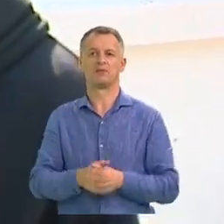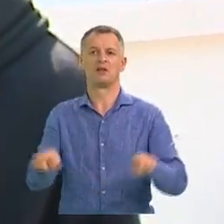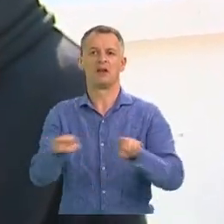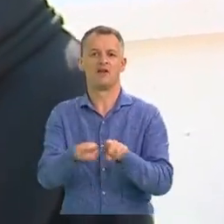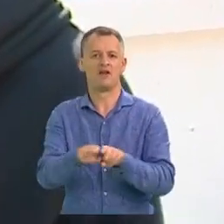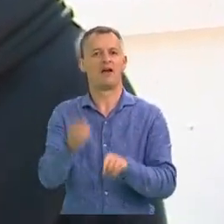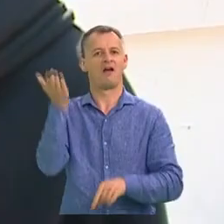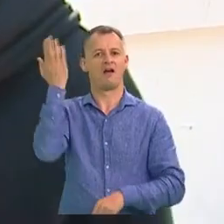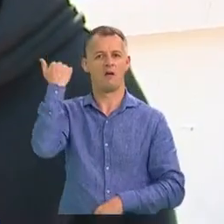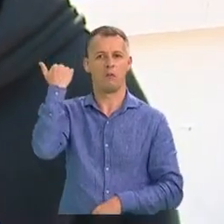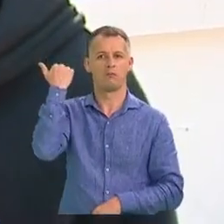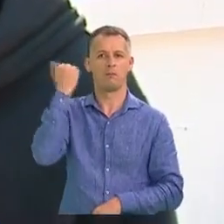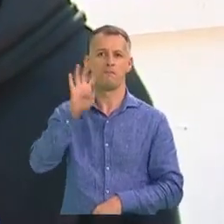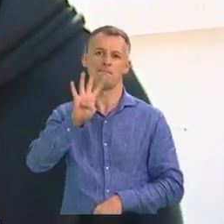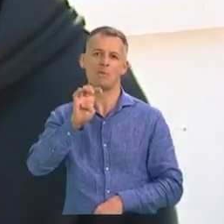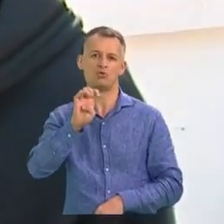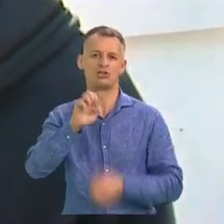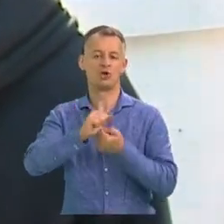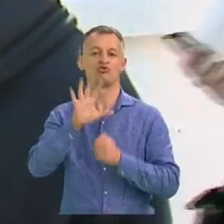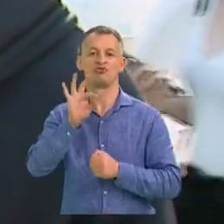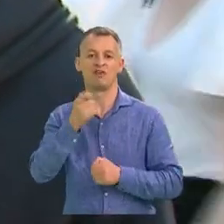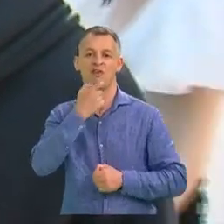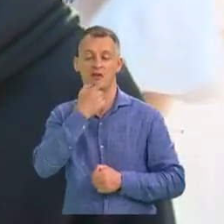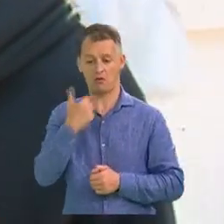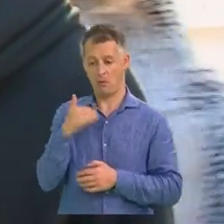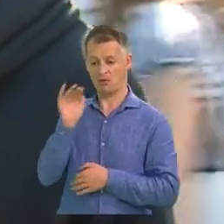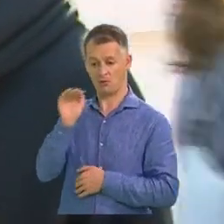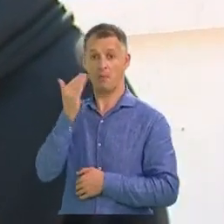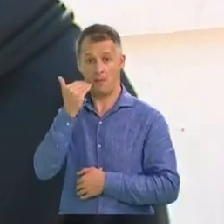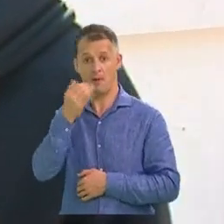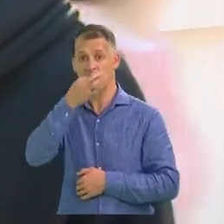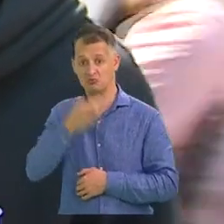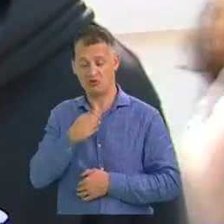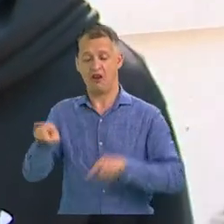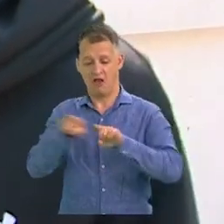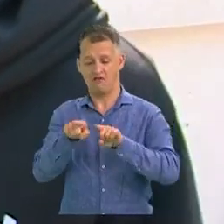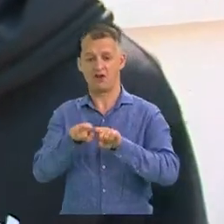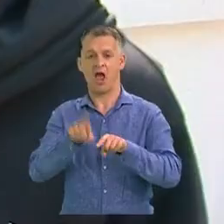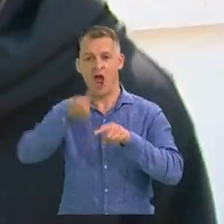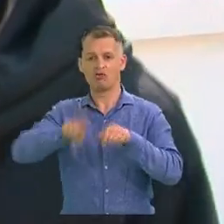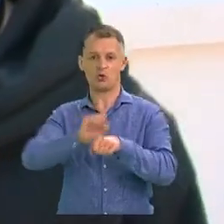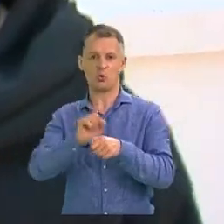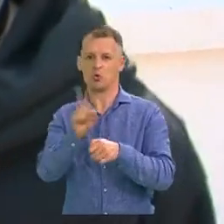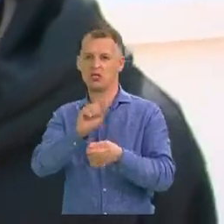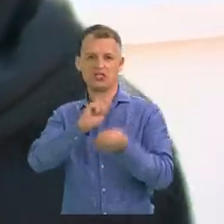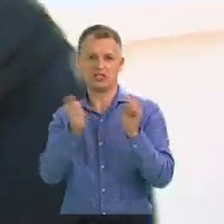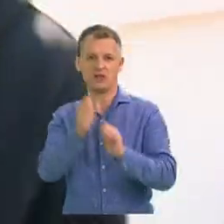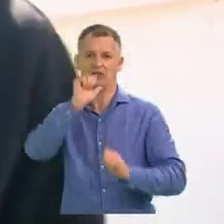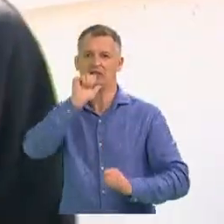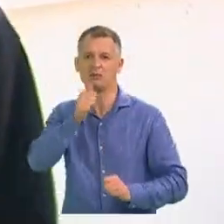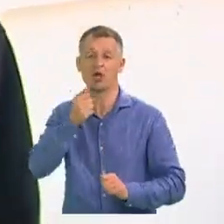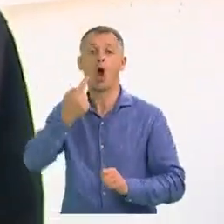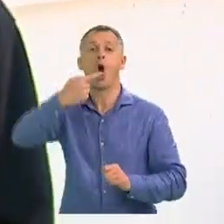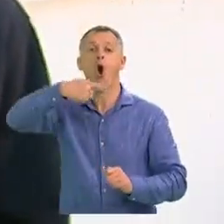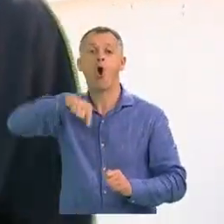acum 40 de ani, ca acum 50 de ani. M-a întrebat-o și pe mama și a spus același lucru. Bacul e cam la fel, nu s-a schimbat mai nimic în 100